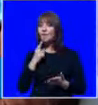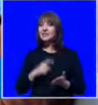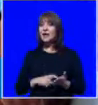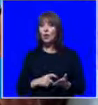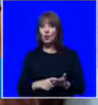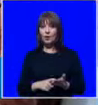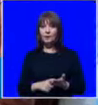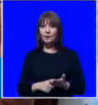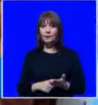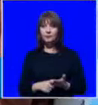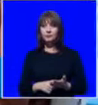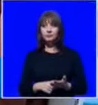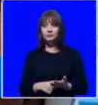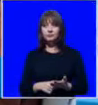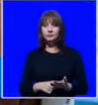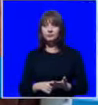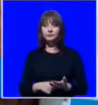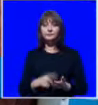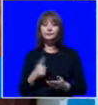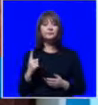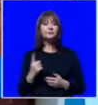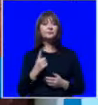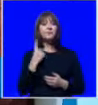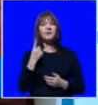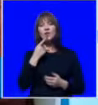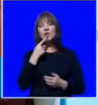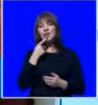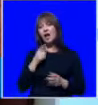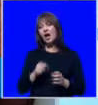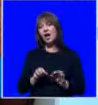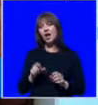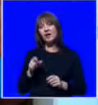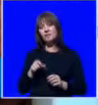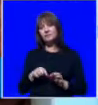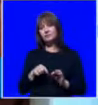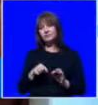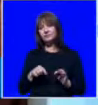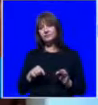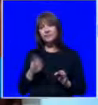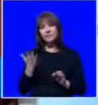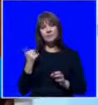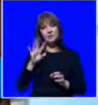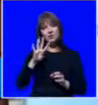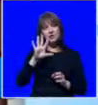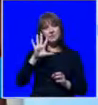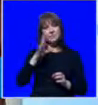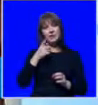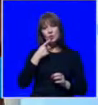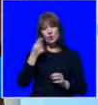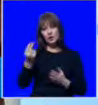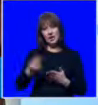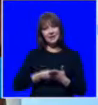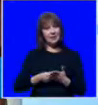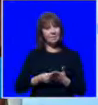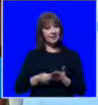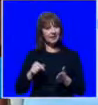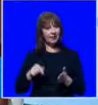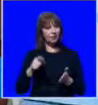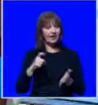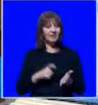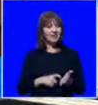бъде. Първо, една реплика по отношение на записаното в закона. От преди 4-5 години го разписаха това в закона и няма повече